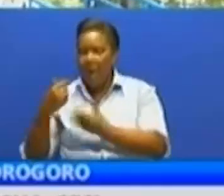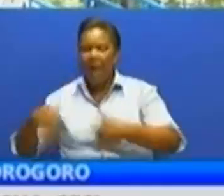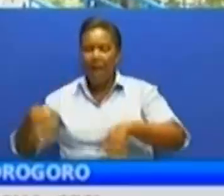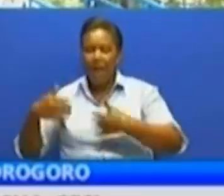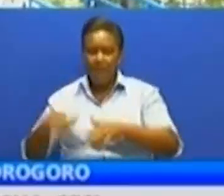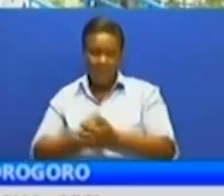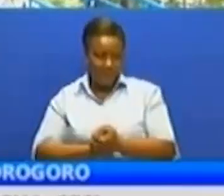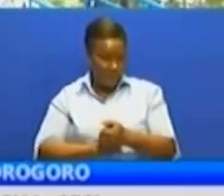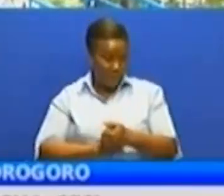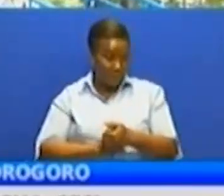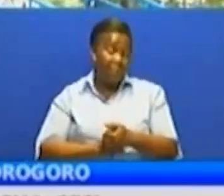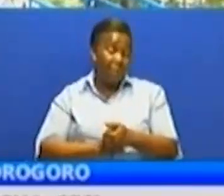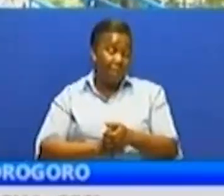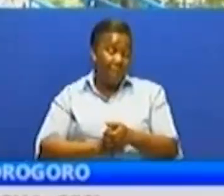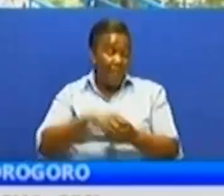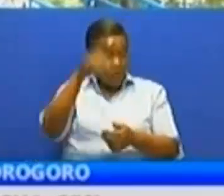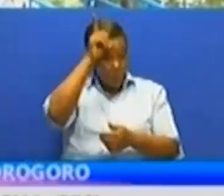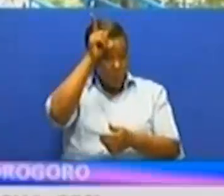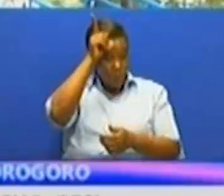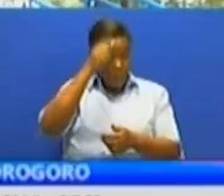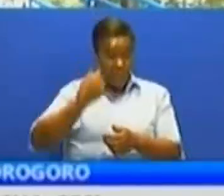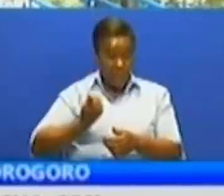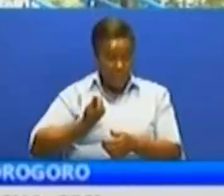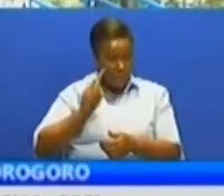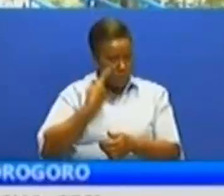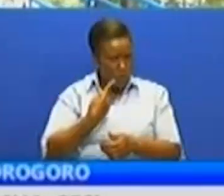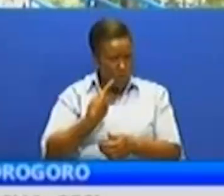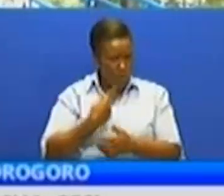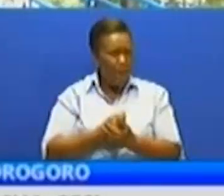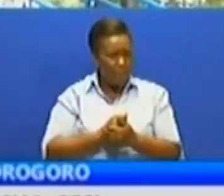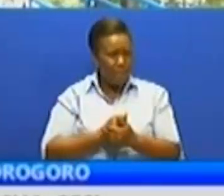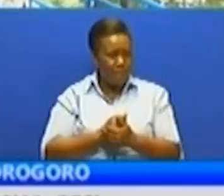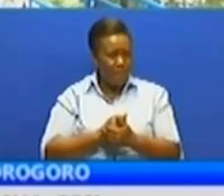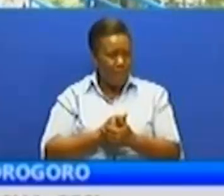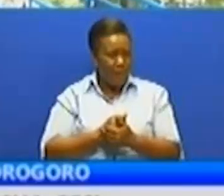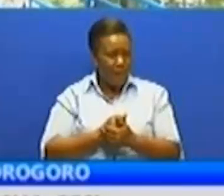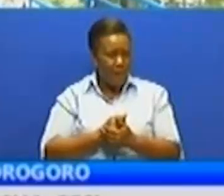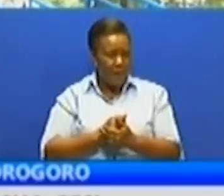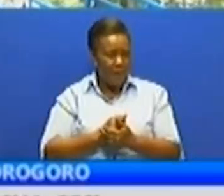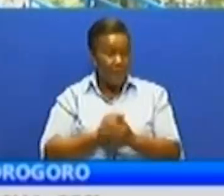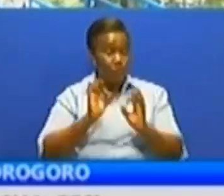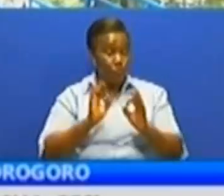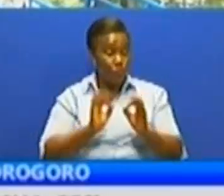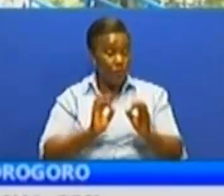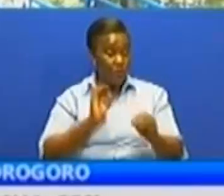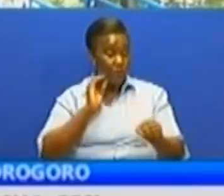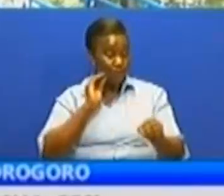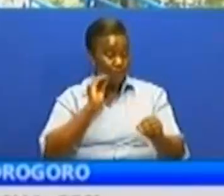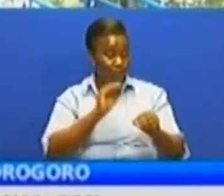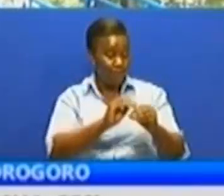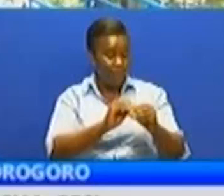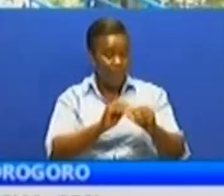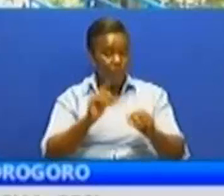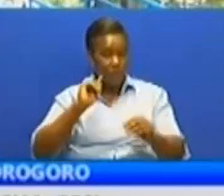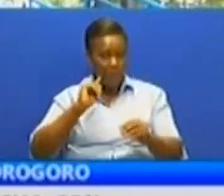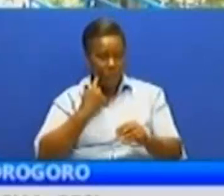ambaye yuko kwenye joto, akishagundulika kwamba yuko katika joto, kuna vitu ambavyo huwa tunaangalia kuonyesha kwamba mnyama huyo yuko kwenye joto